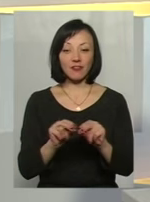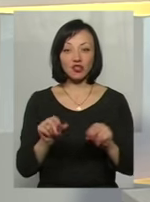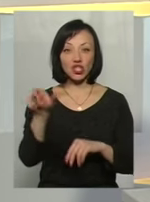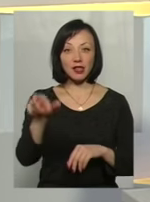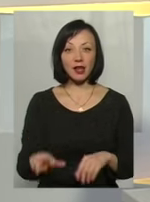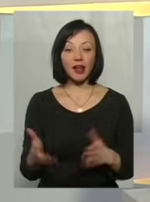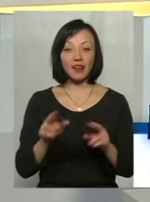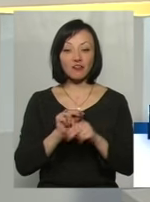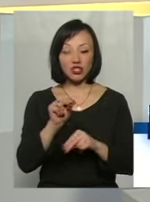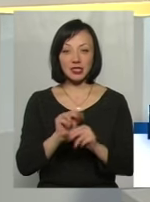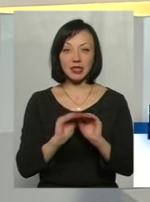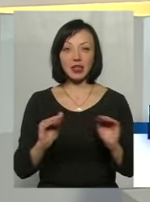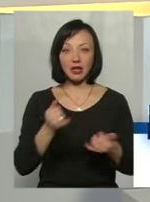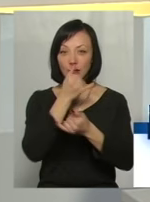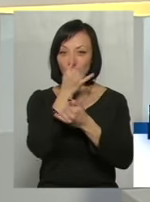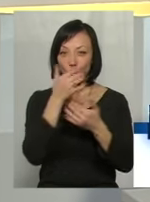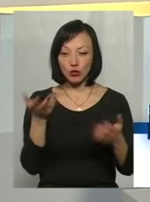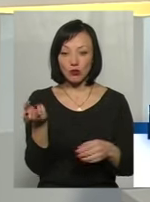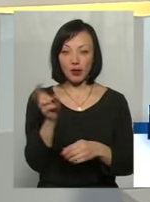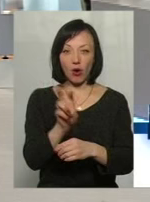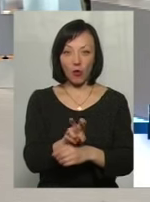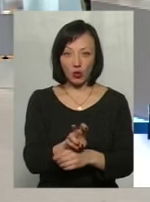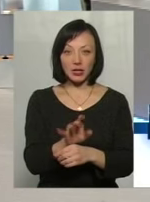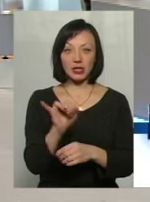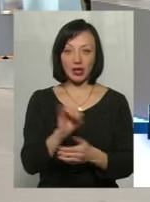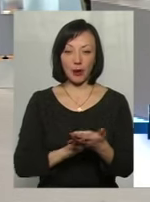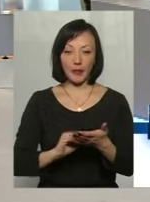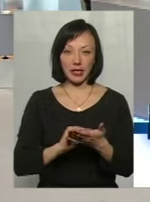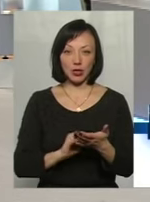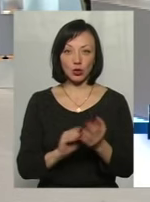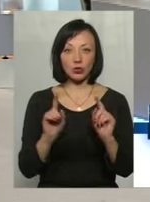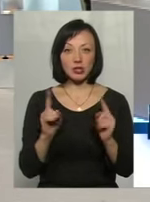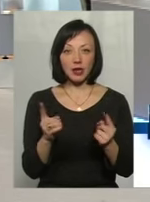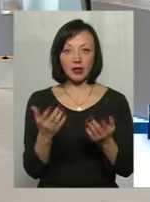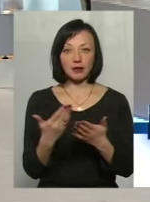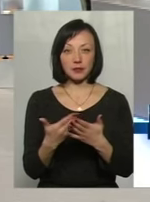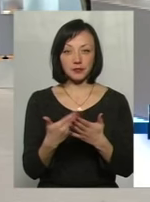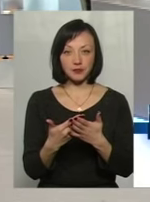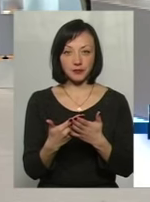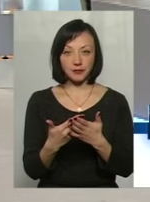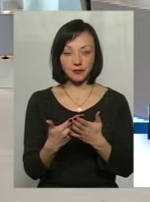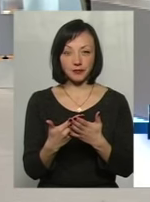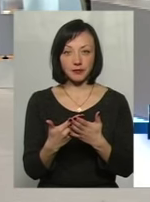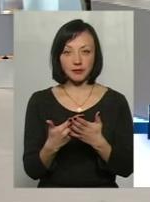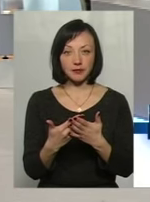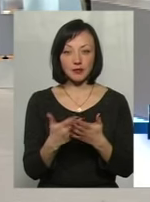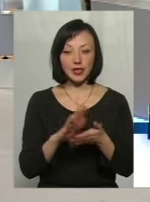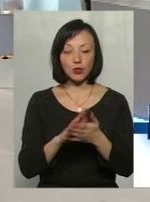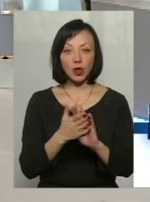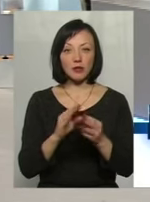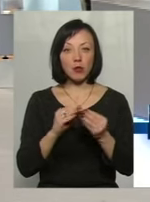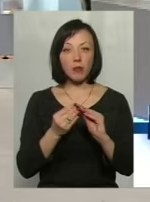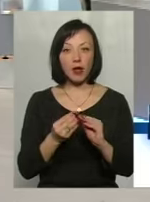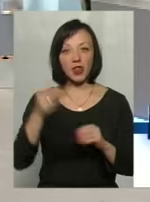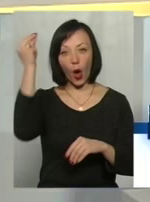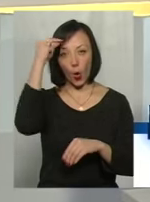який вчить цих дітей, вони не можуть до нього приходити ходити, як ну, до так. репетитора. Так. Оскільки от наводилася ця всім проблемна ситуація, да, що коли